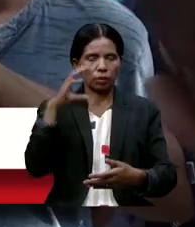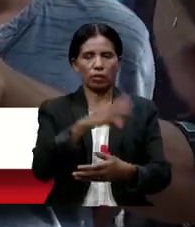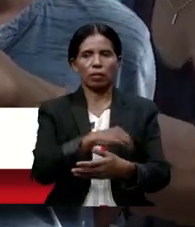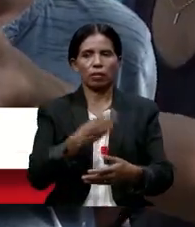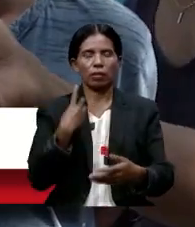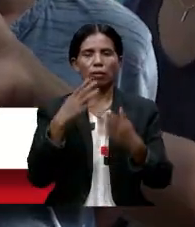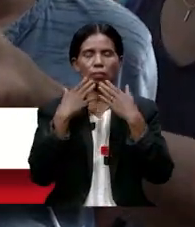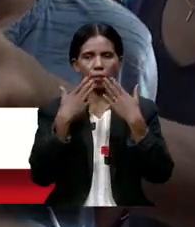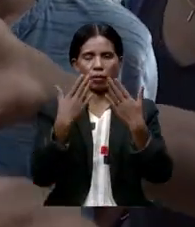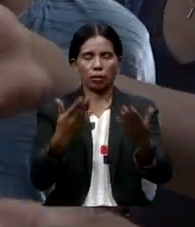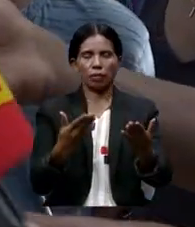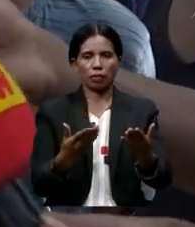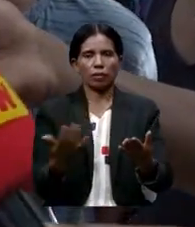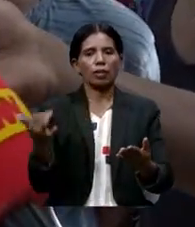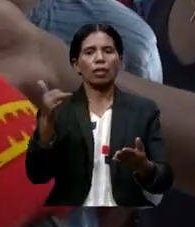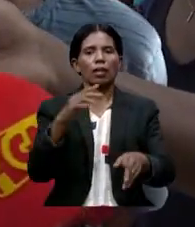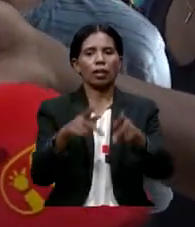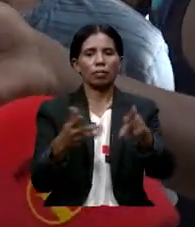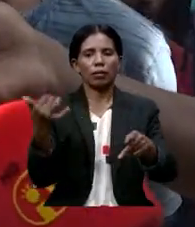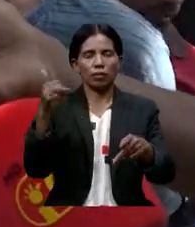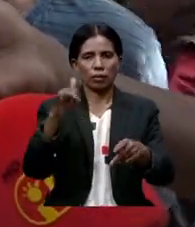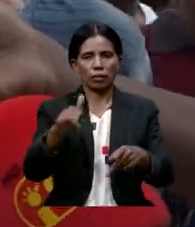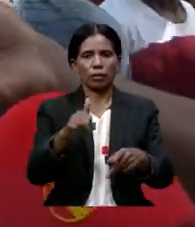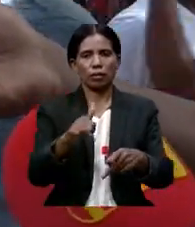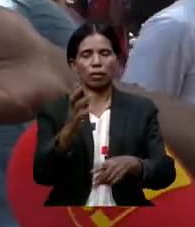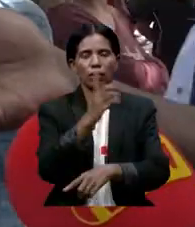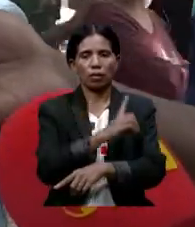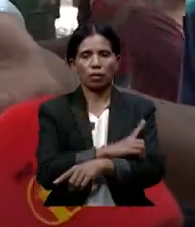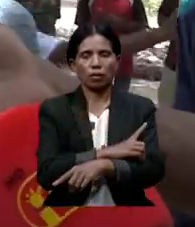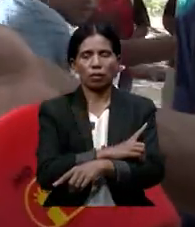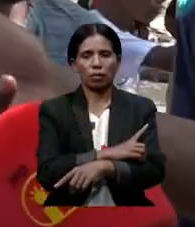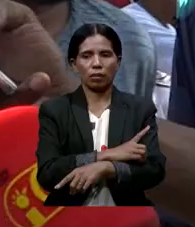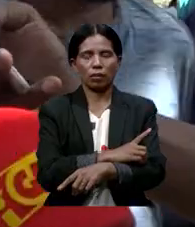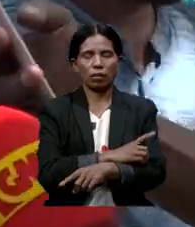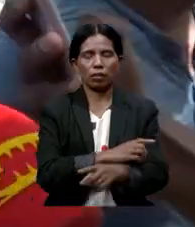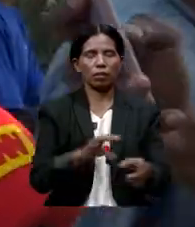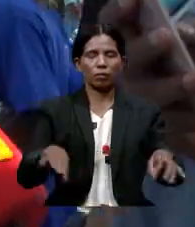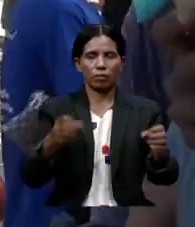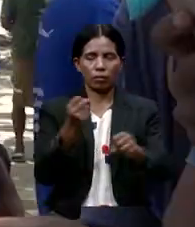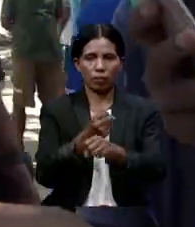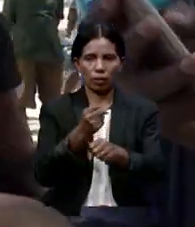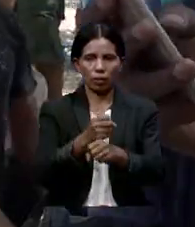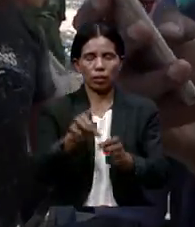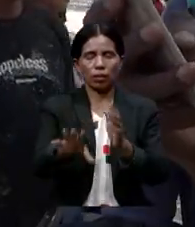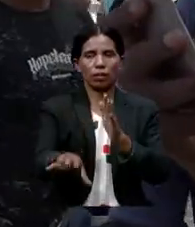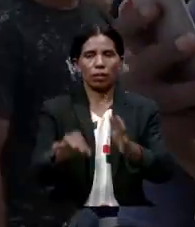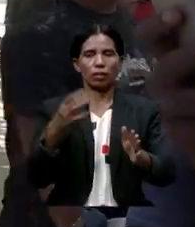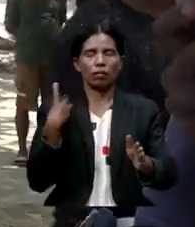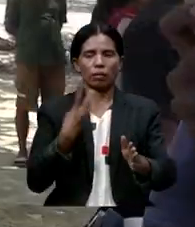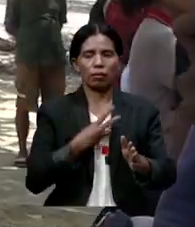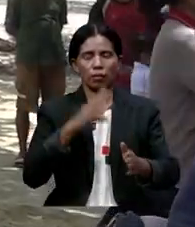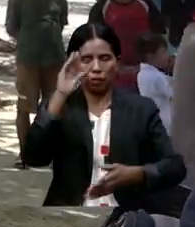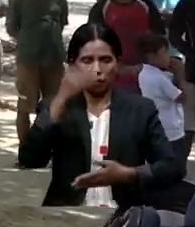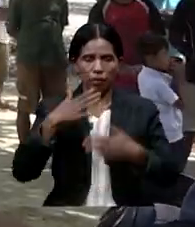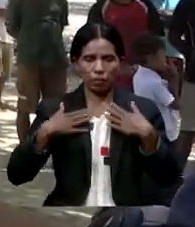Ami agrade seba naik hirat nebe durang di lorong hirat. Esforsang agora na dan kata ngeh tan dia amian oan ni